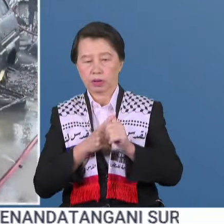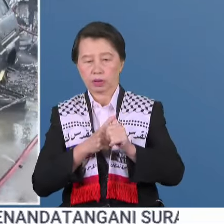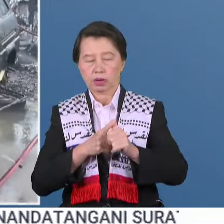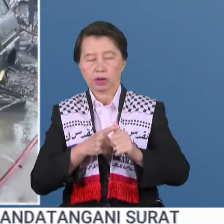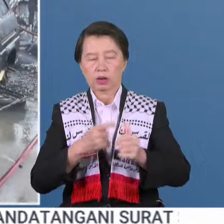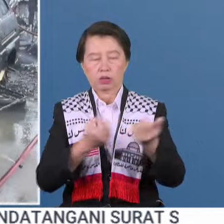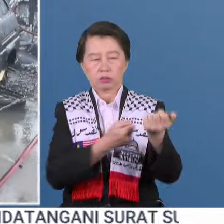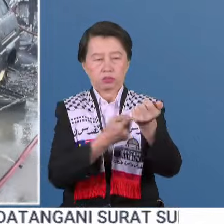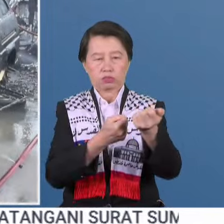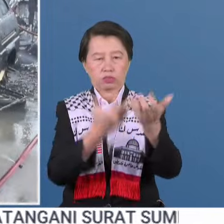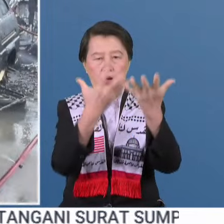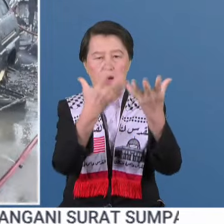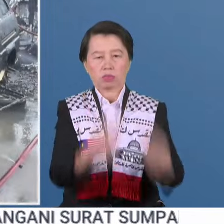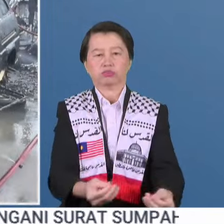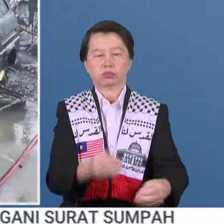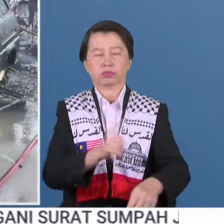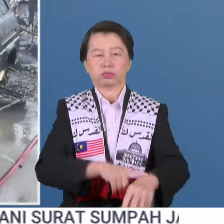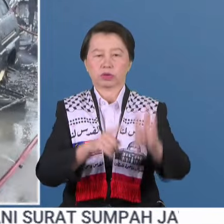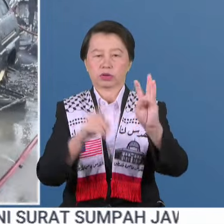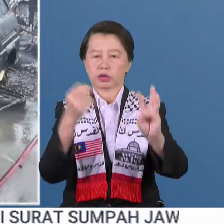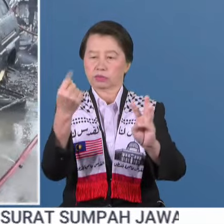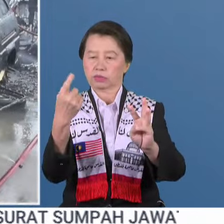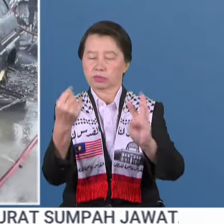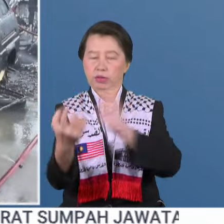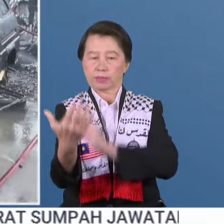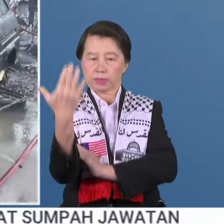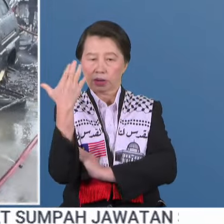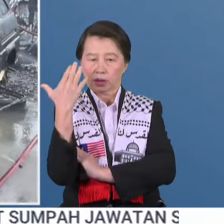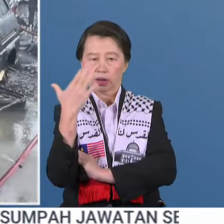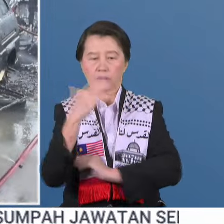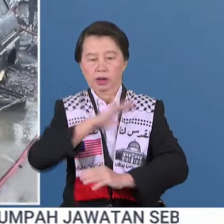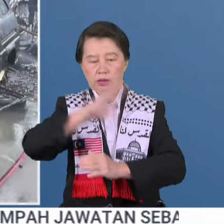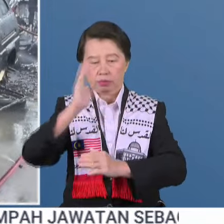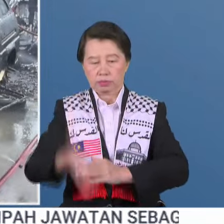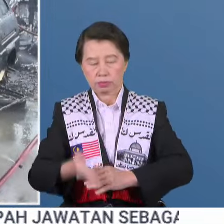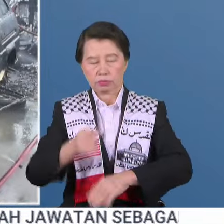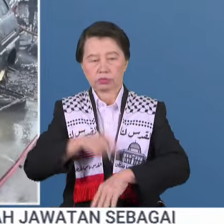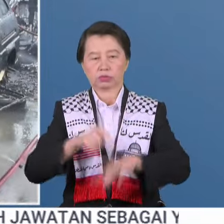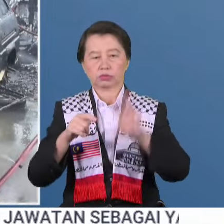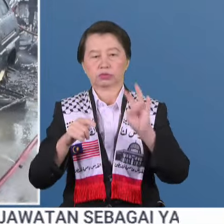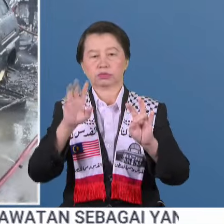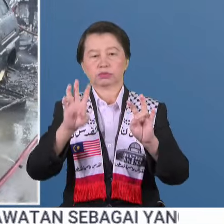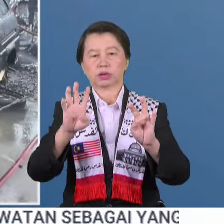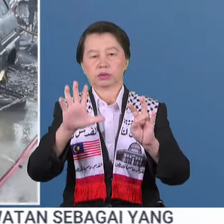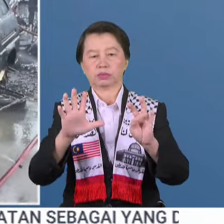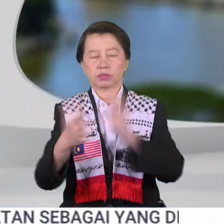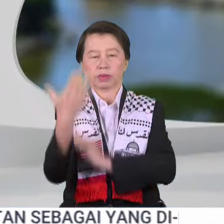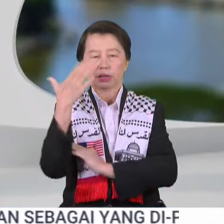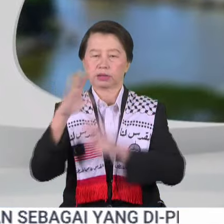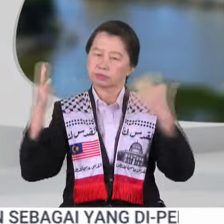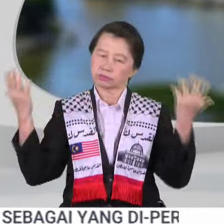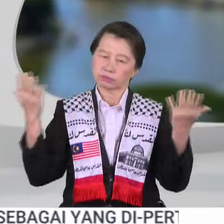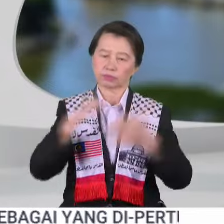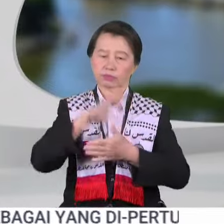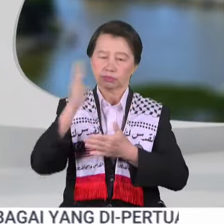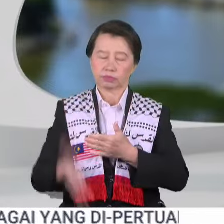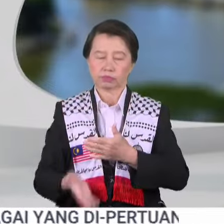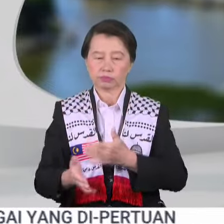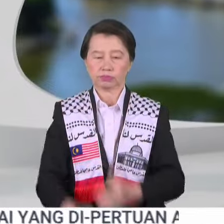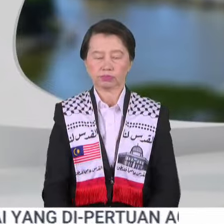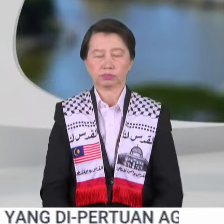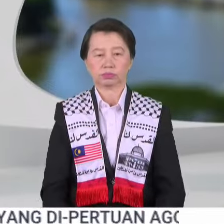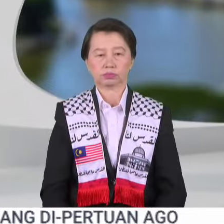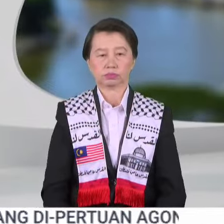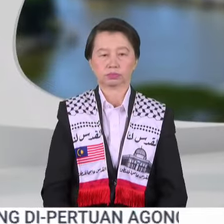berjaya dikawal sepenuhnya pada jam 611 pagi dan operasi tamat pada 7:45 pagi